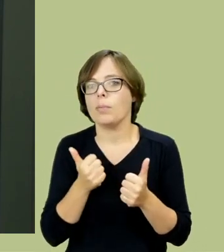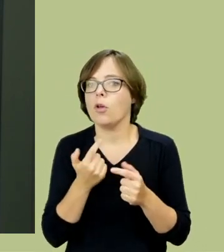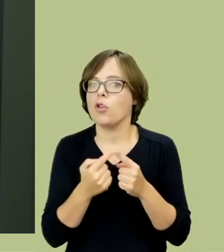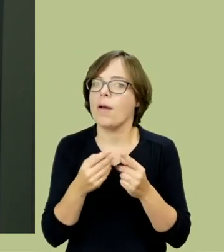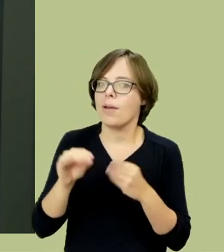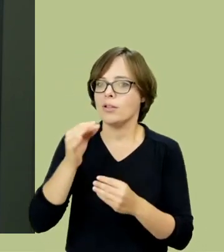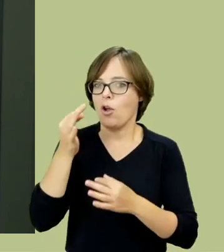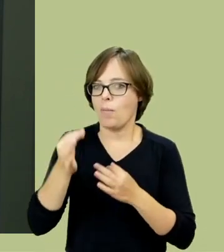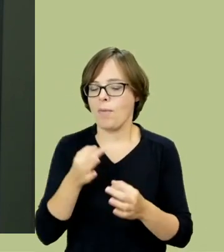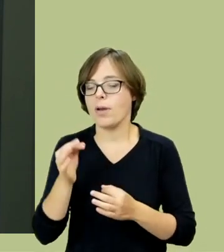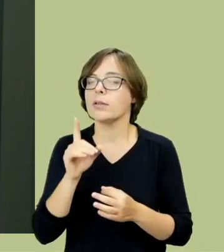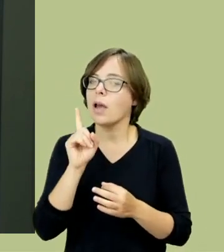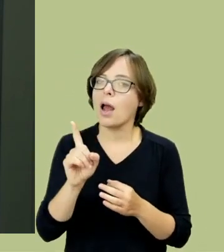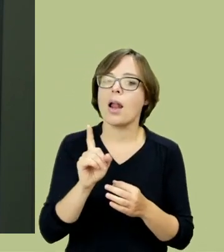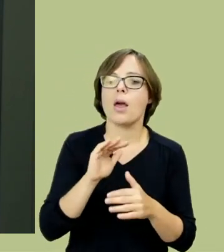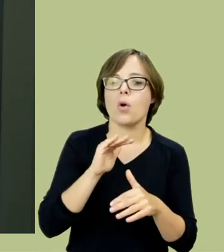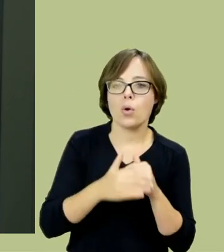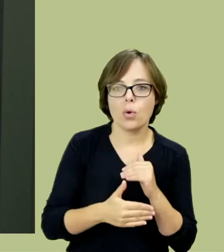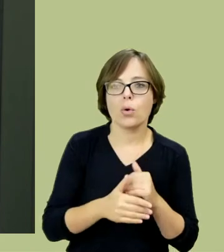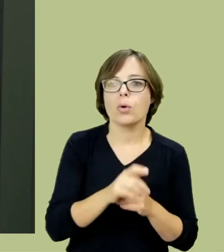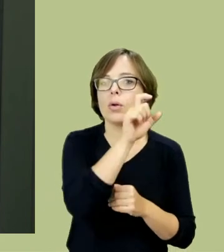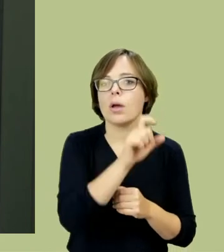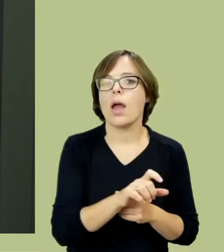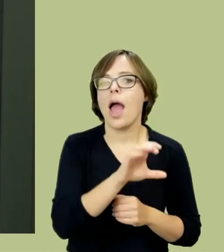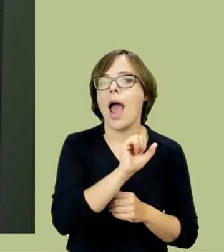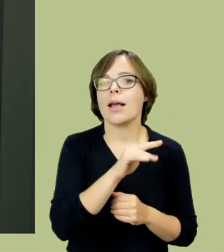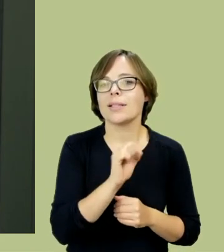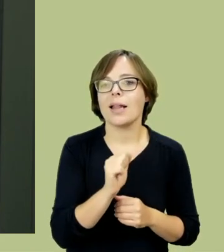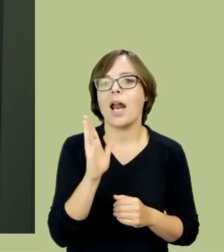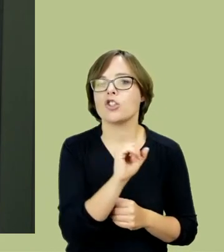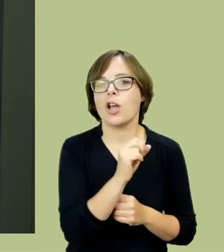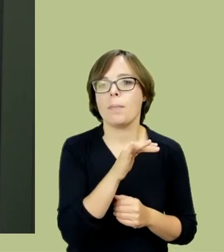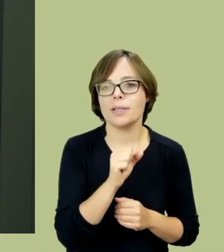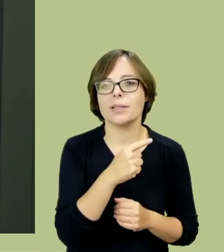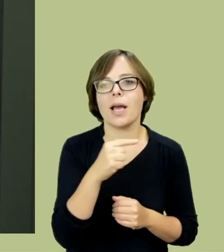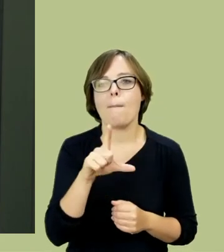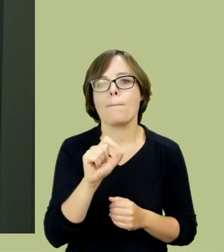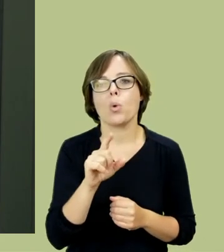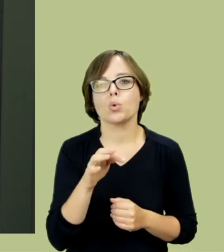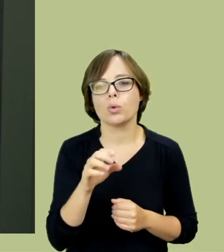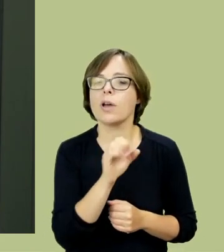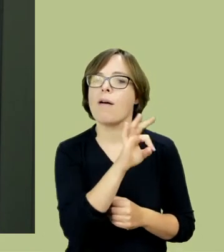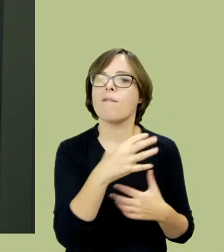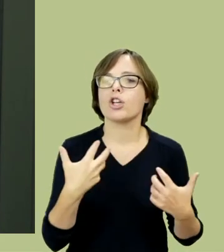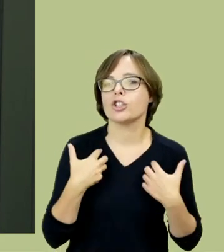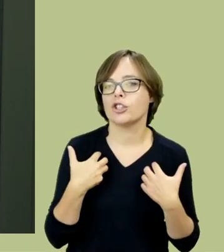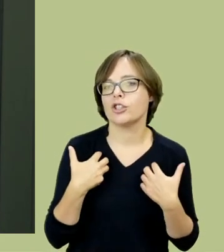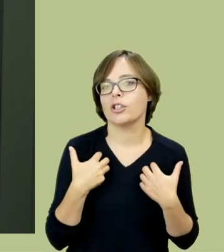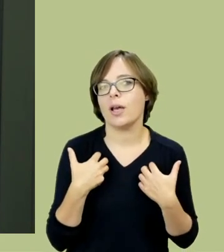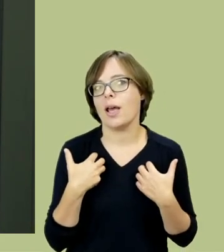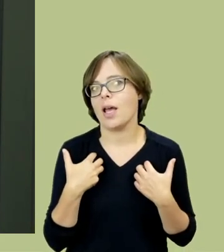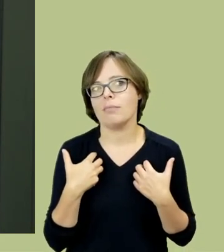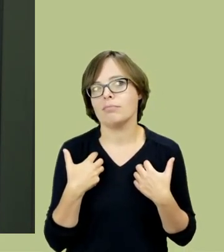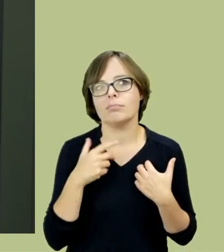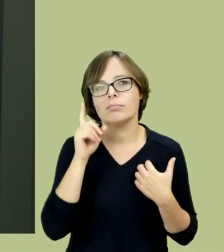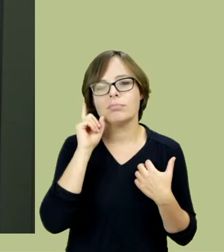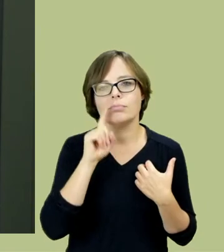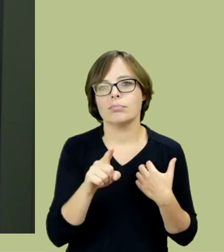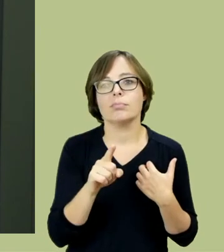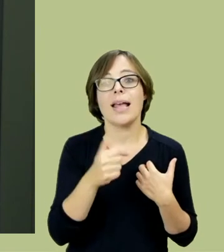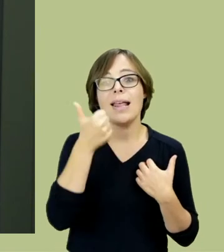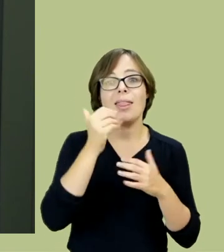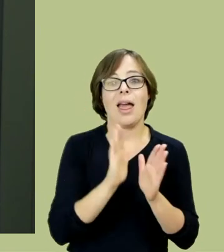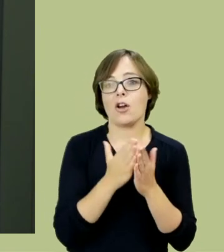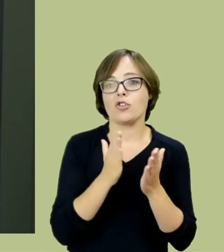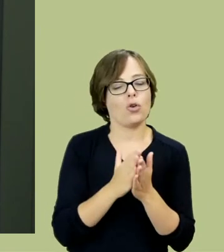szczęście życie Aleksandry Szczerbińskiej-Piłsudskiej to jest opowieść bogatsza niż na książkę, czy